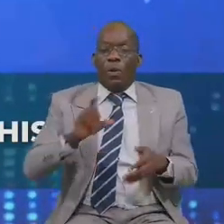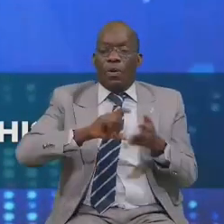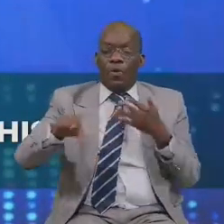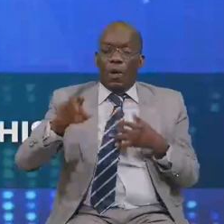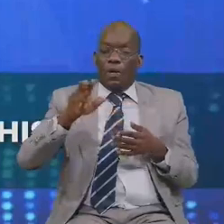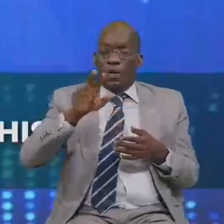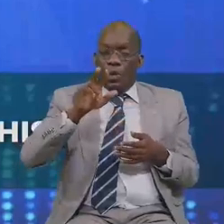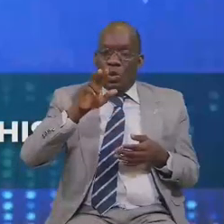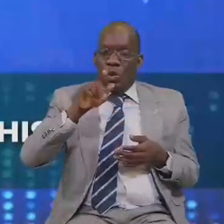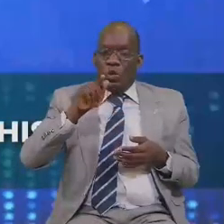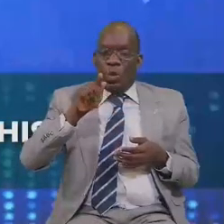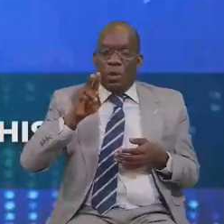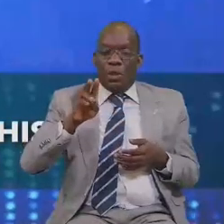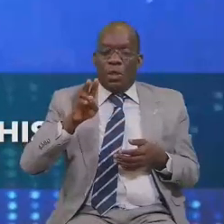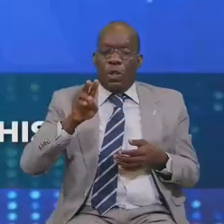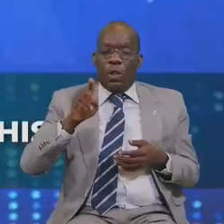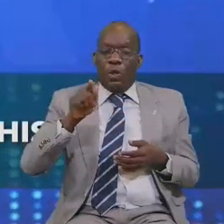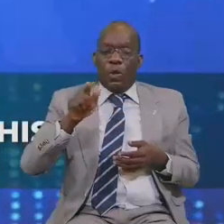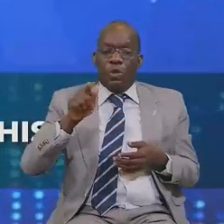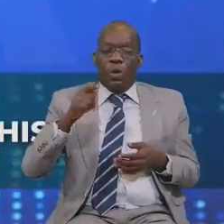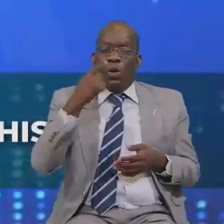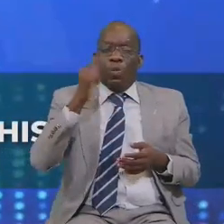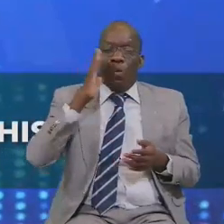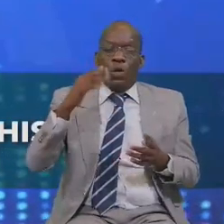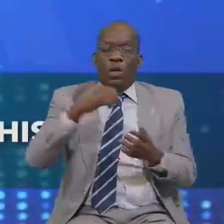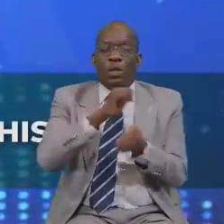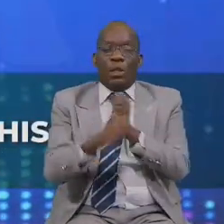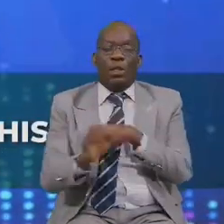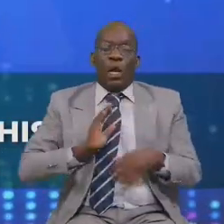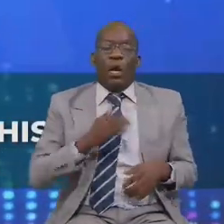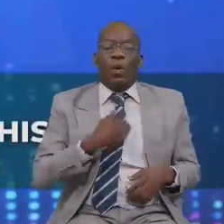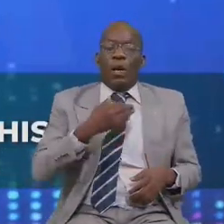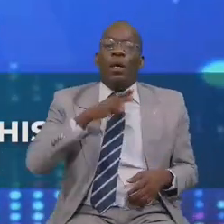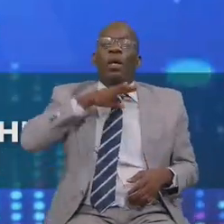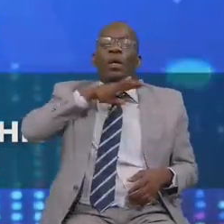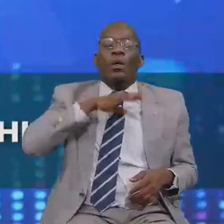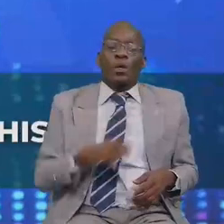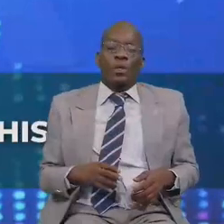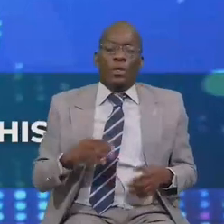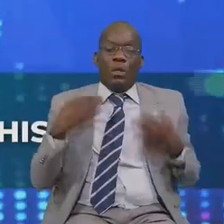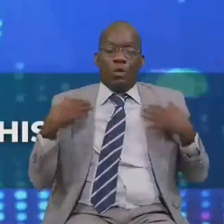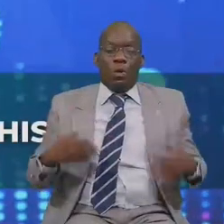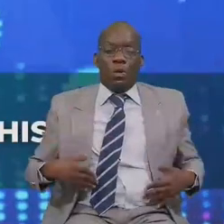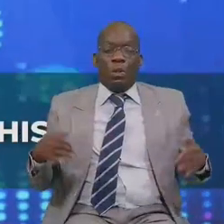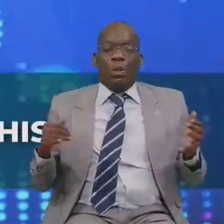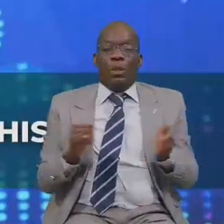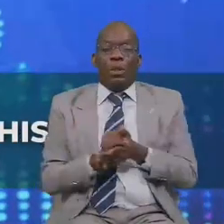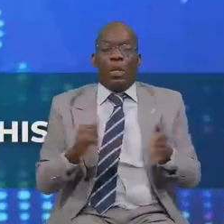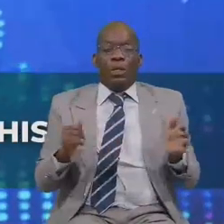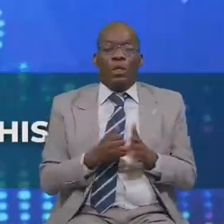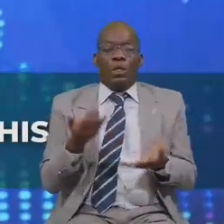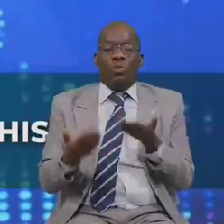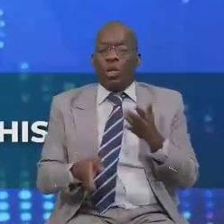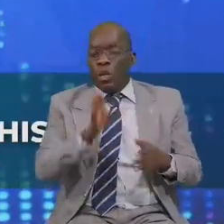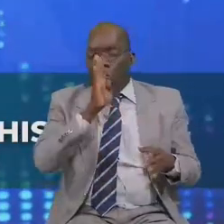Qui changera notre corps. Mais notre cité à nous est dans les cieux, d'où nous attendons aussi